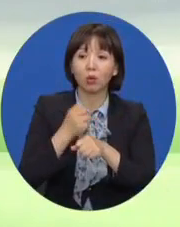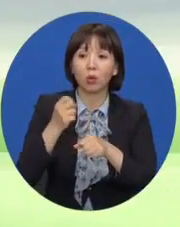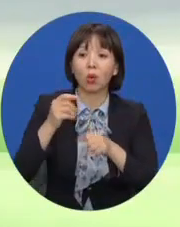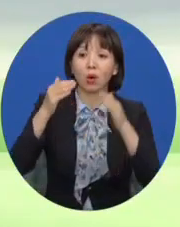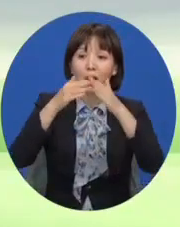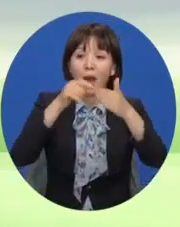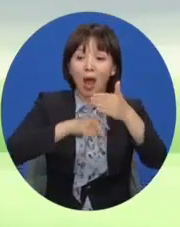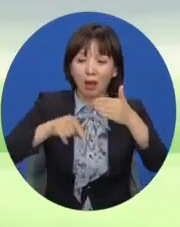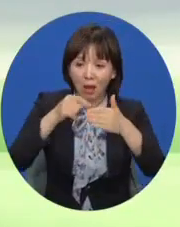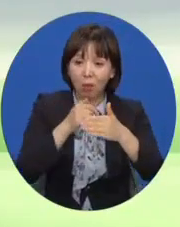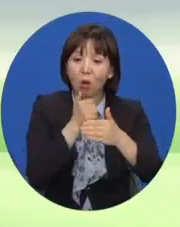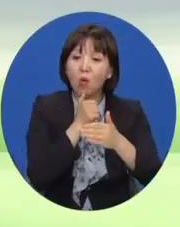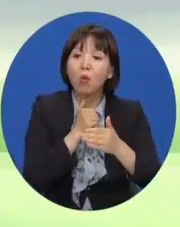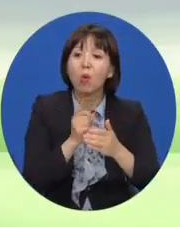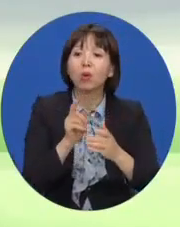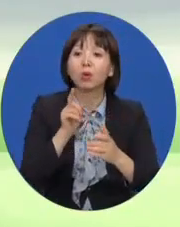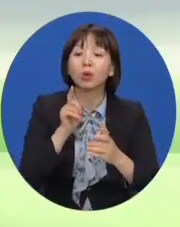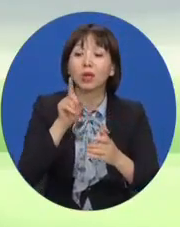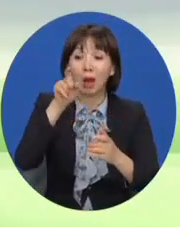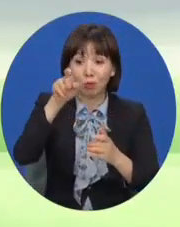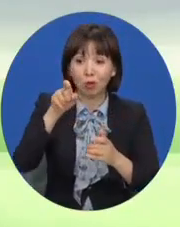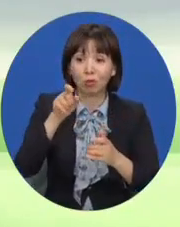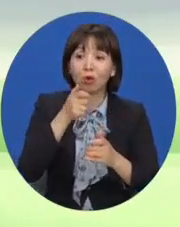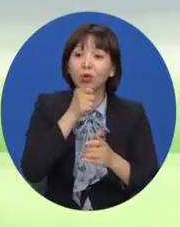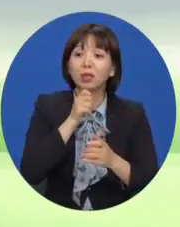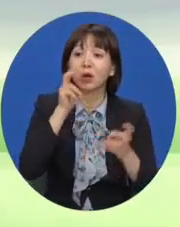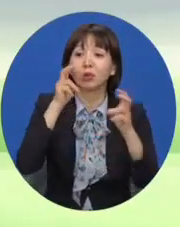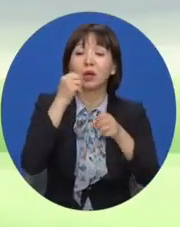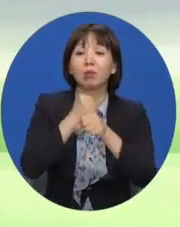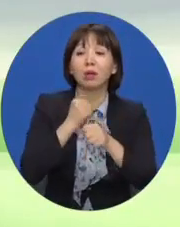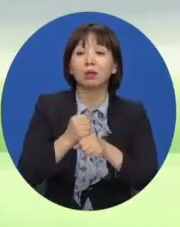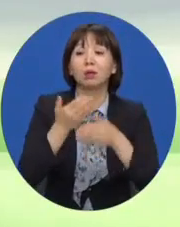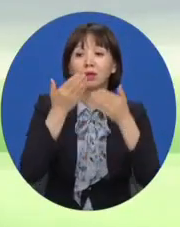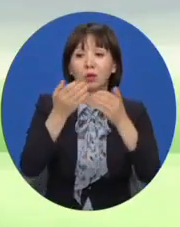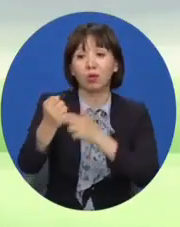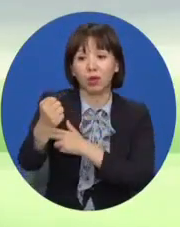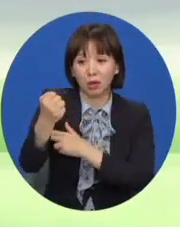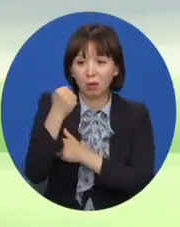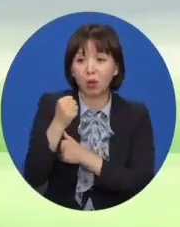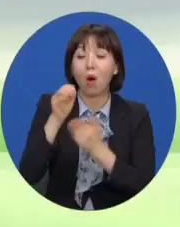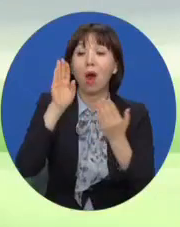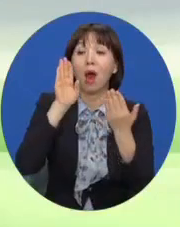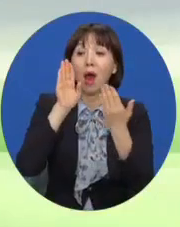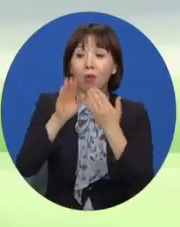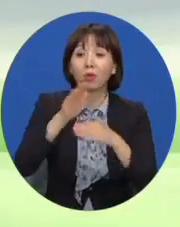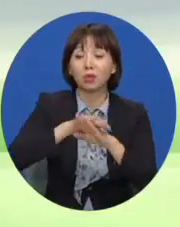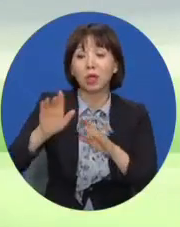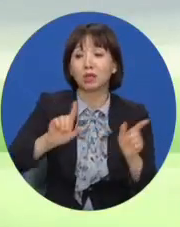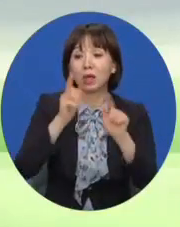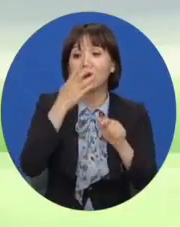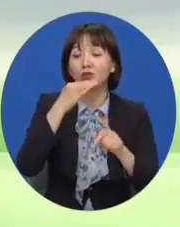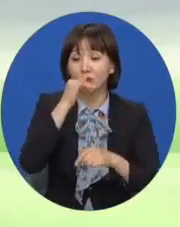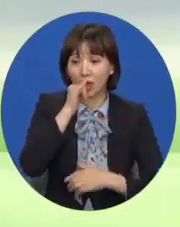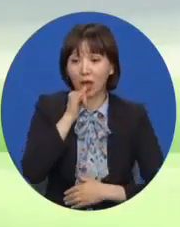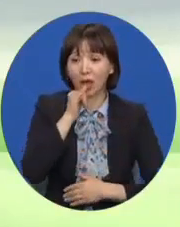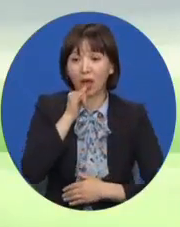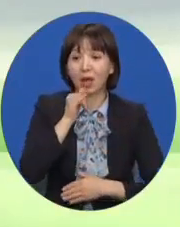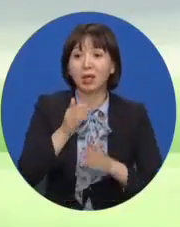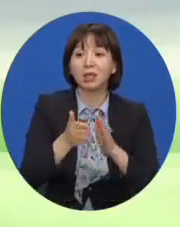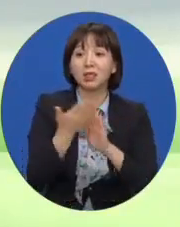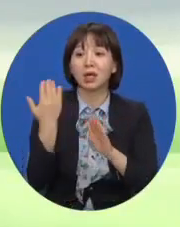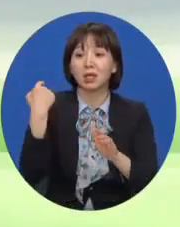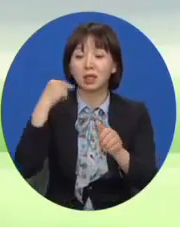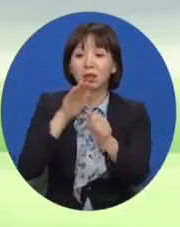기업 콩나물 공장, 된장 공장 이런 거 만들어드리고 하여튼 어른들이 힘차고 또 앞으로 잘 살아갈 수 있도록 시가